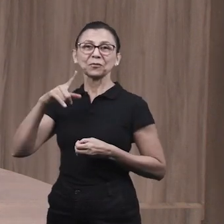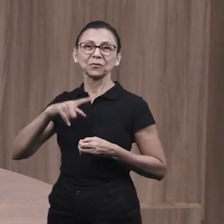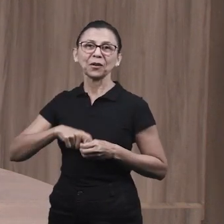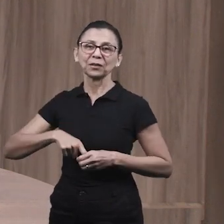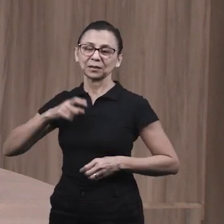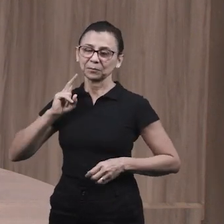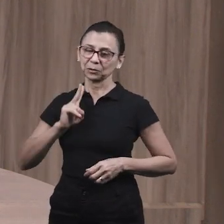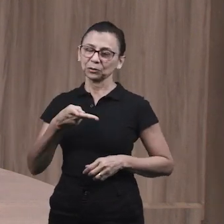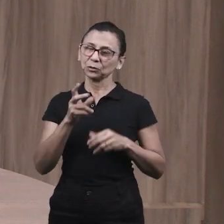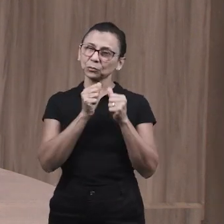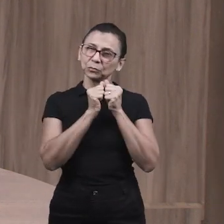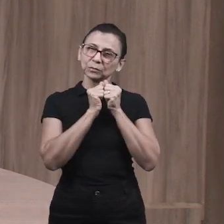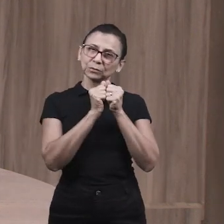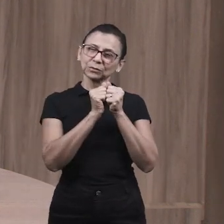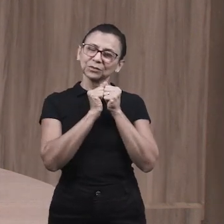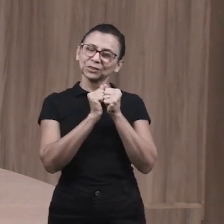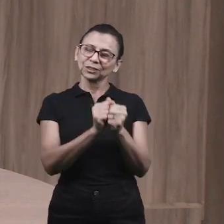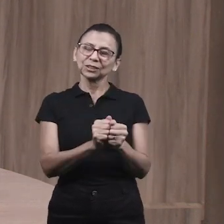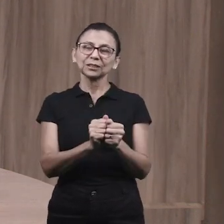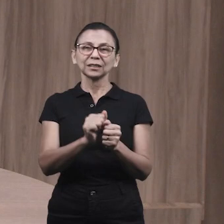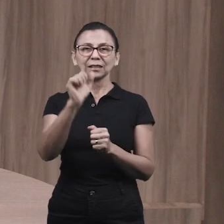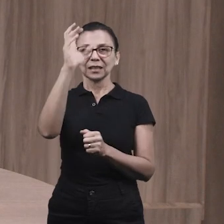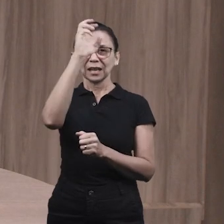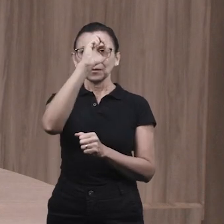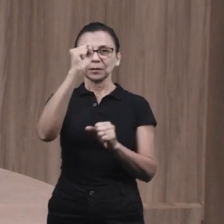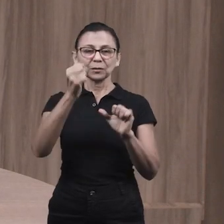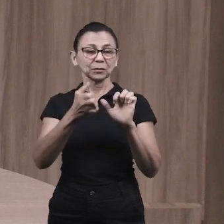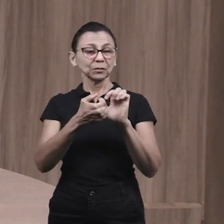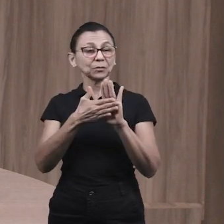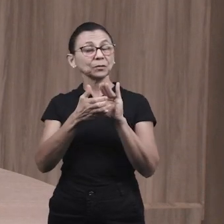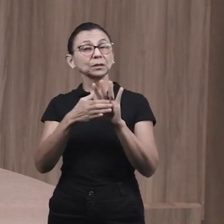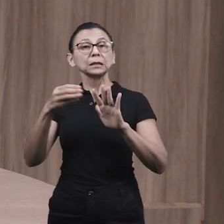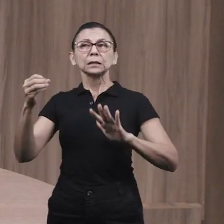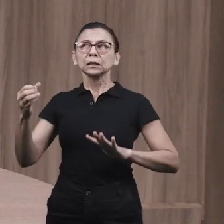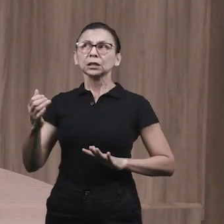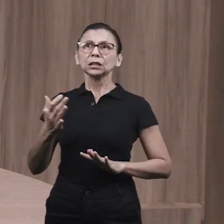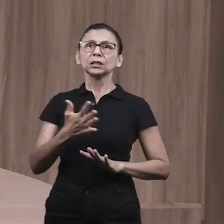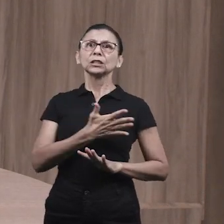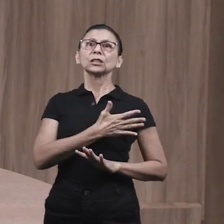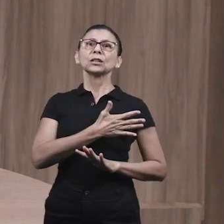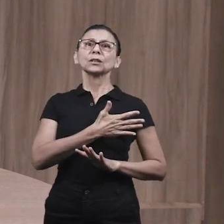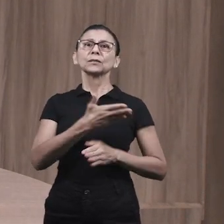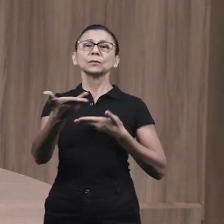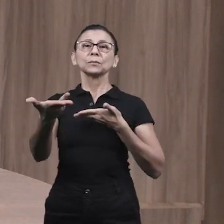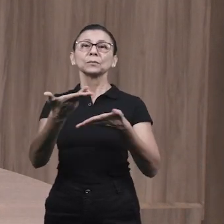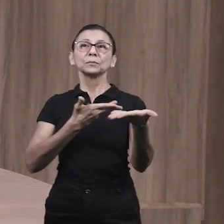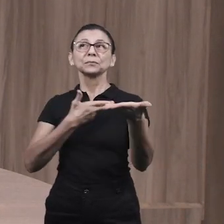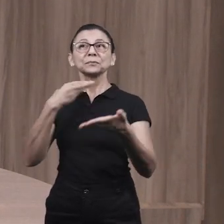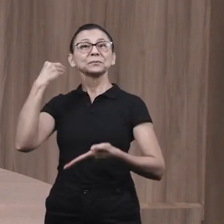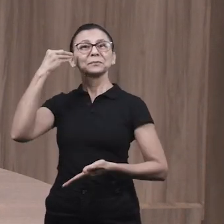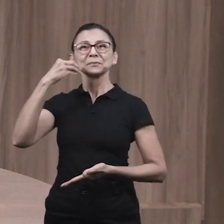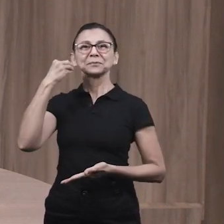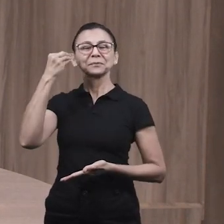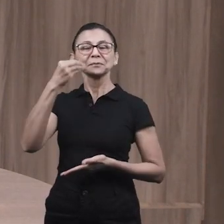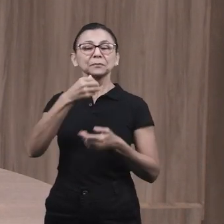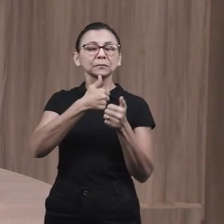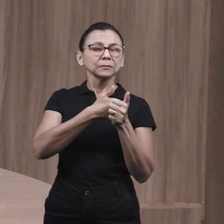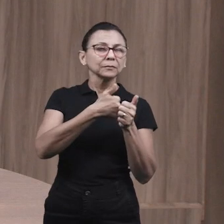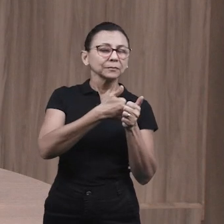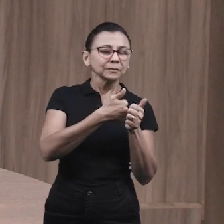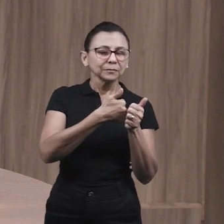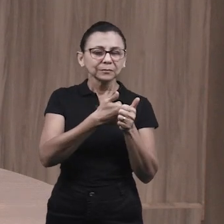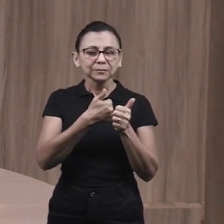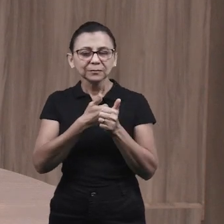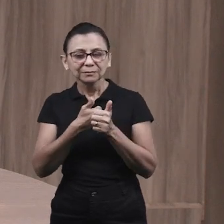à nouveau pour continuer ensemble en apprenant de nouvelles louanges, en partageant des expériences, en accompagnant